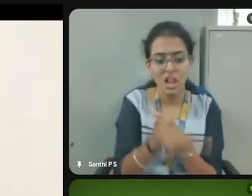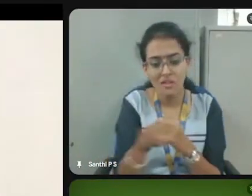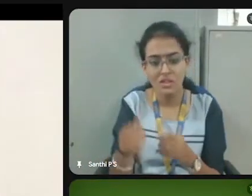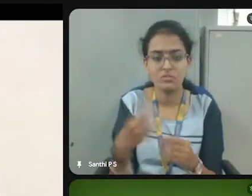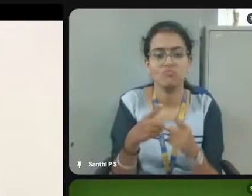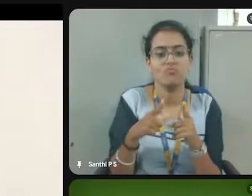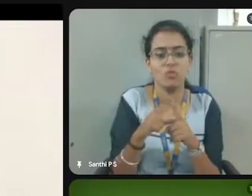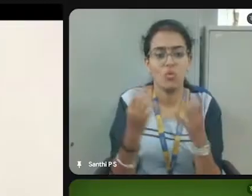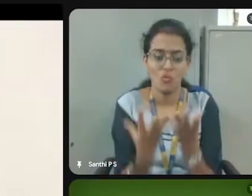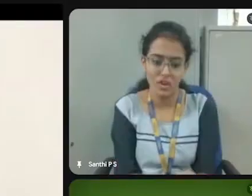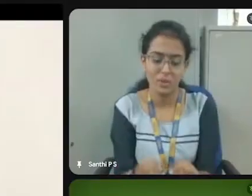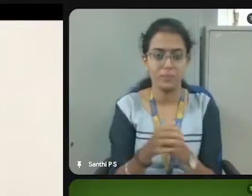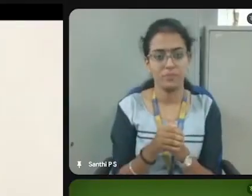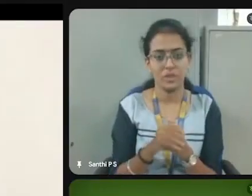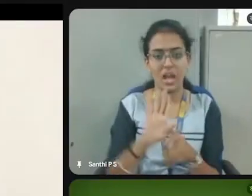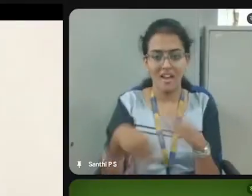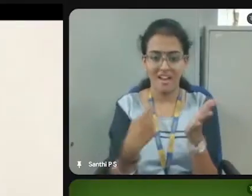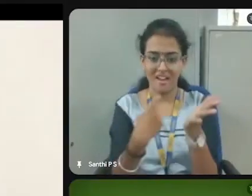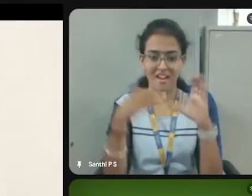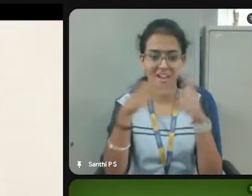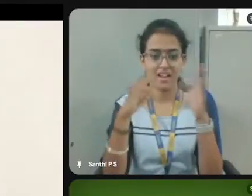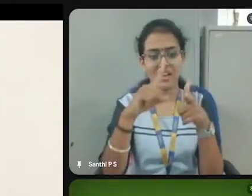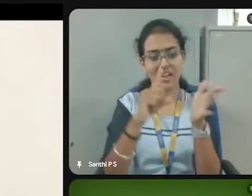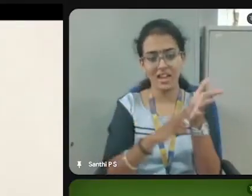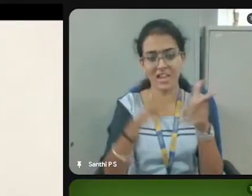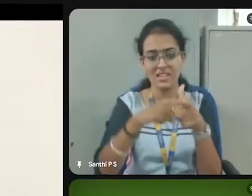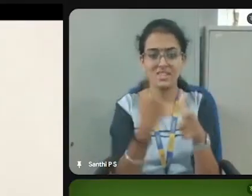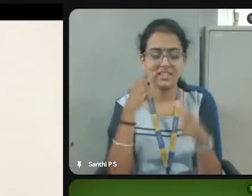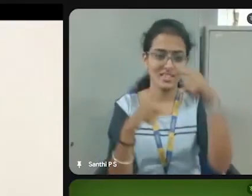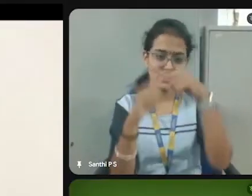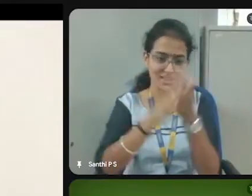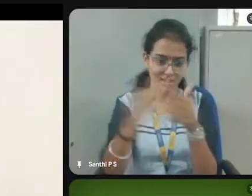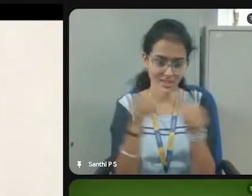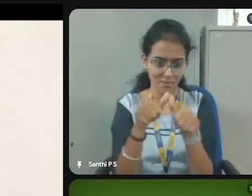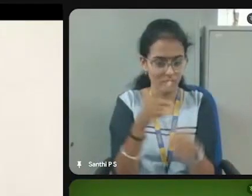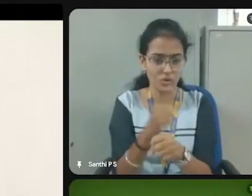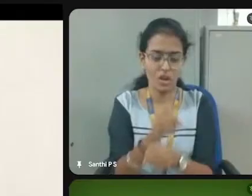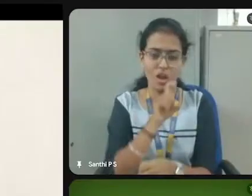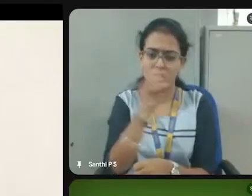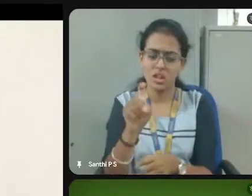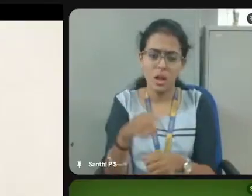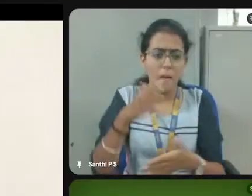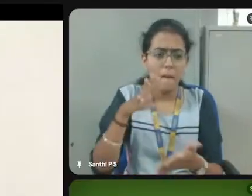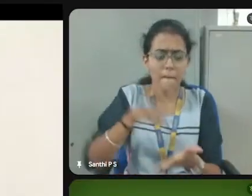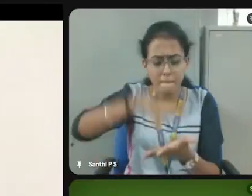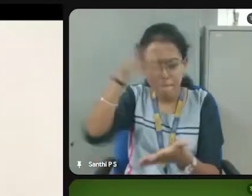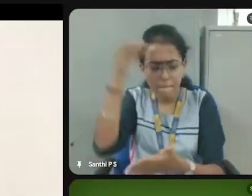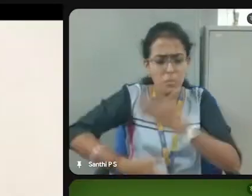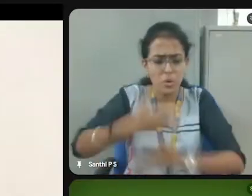അഭിപ്രായം. രജിത മാമിനോടാണ് എൻ്റെ അടുത്ത ചോദ്യം. പഠന പരിമിതിയുള്ള കുട്ടികളുടെ അവകാശങ്ങൾ